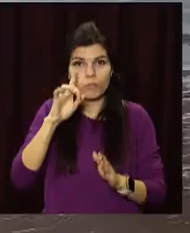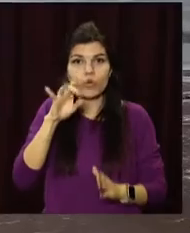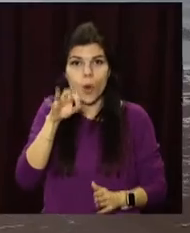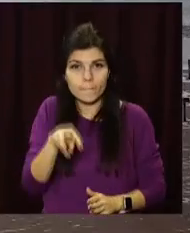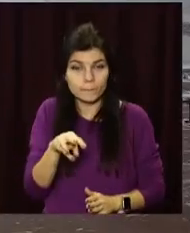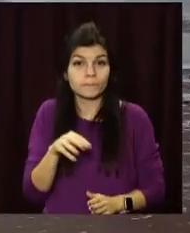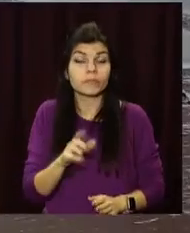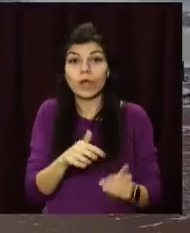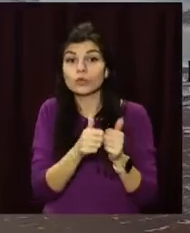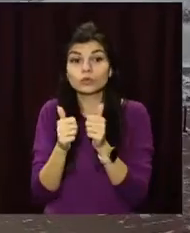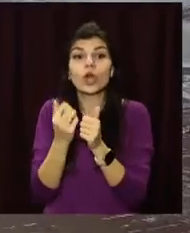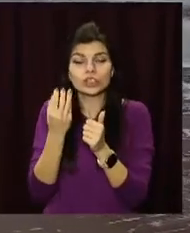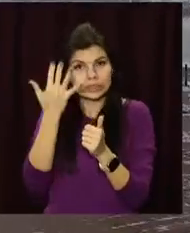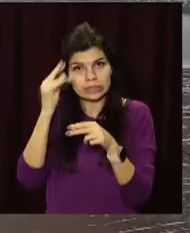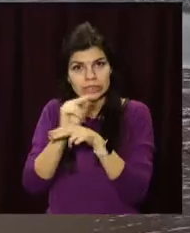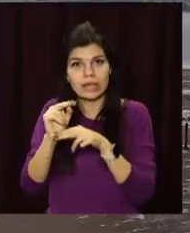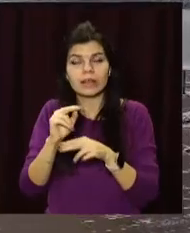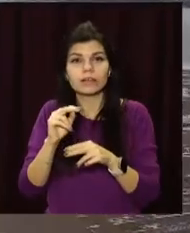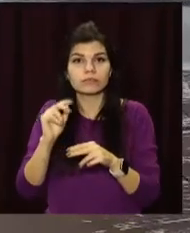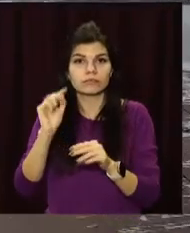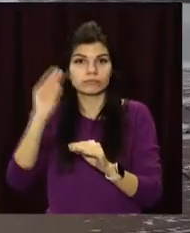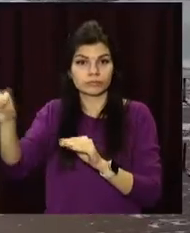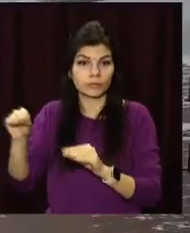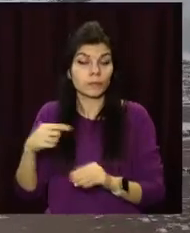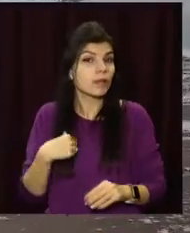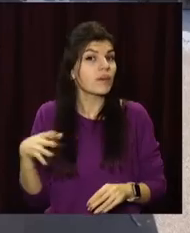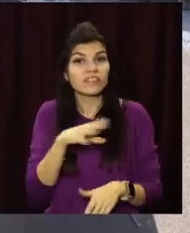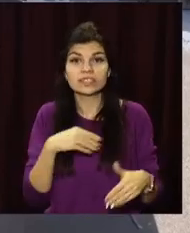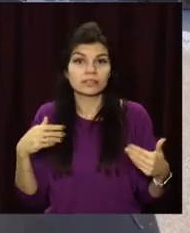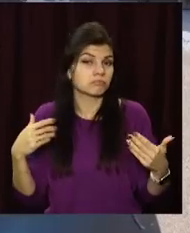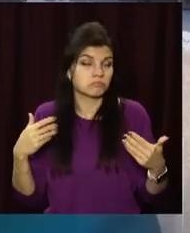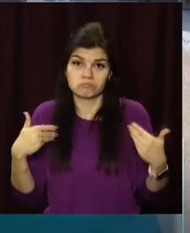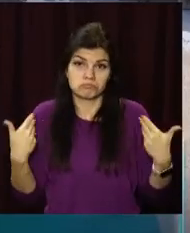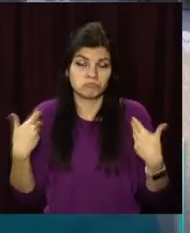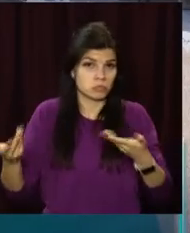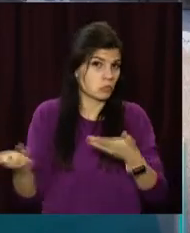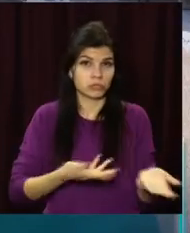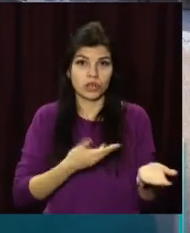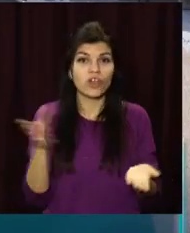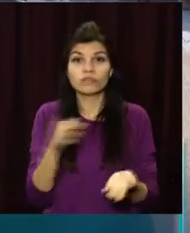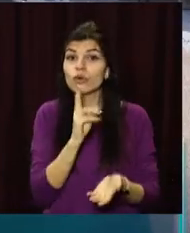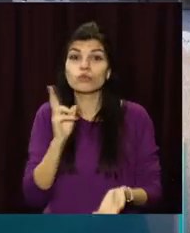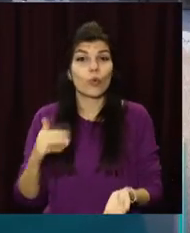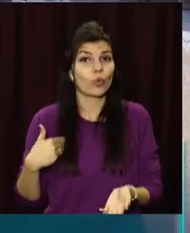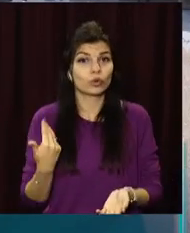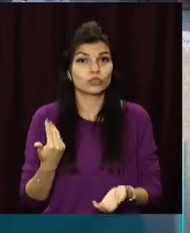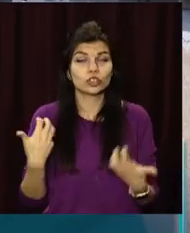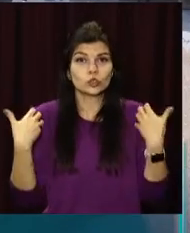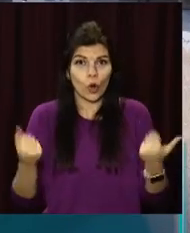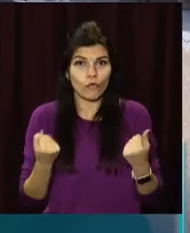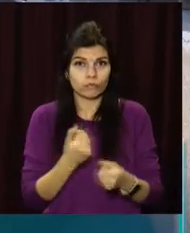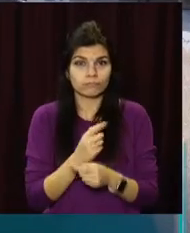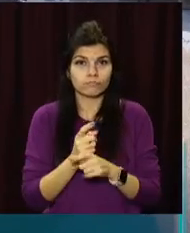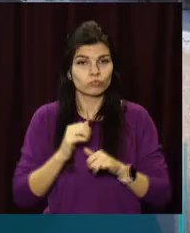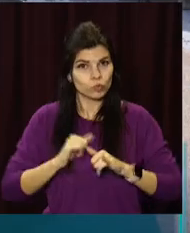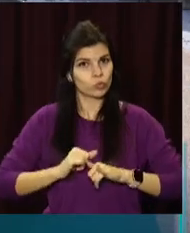йодобромної води, а незабаром по сусідству з'явиться ще одна термозона. Ми всіх вітаємо тут. Всіх, хто хоче